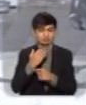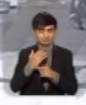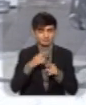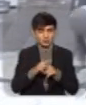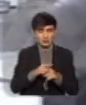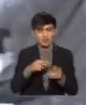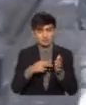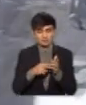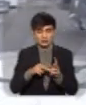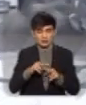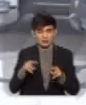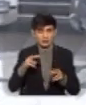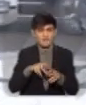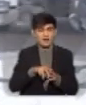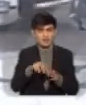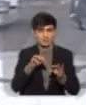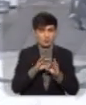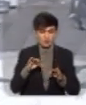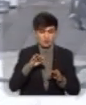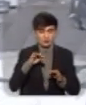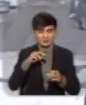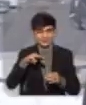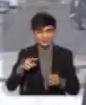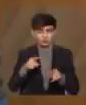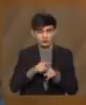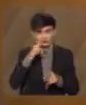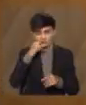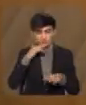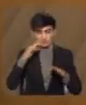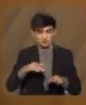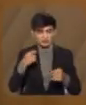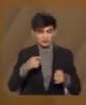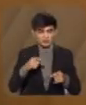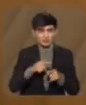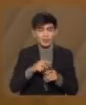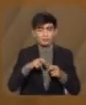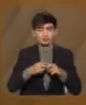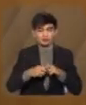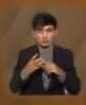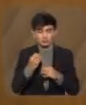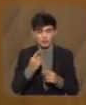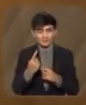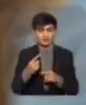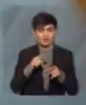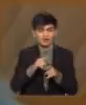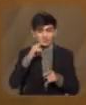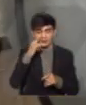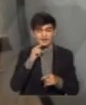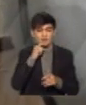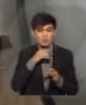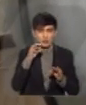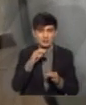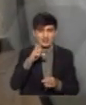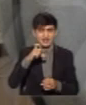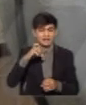очень сильно влияет на ценообразование отечественном рынке ещё одна причина по словам экономиста вступления казахстана в я